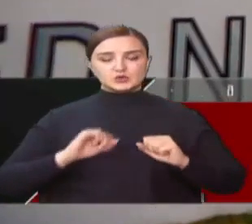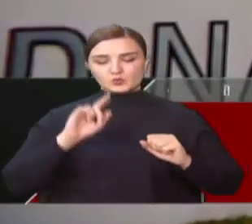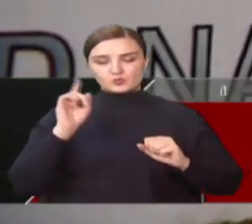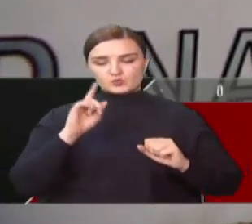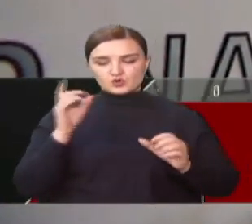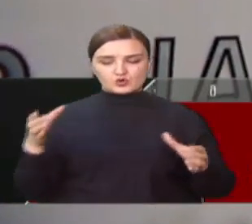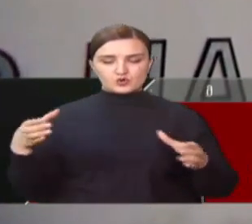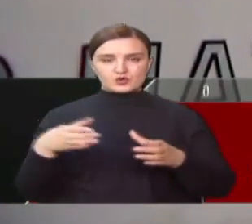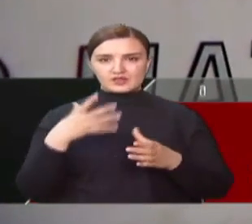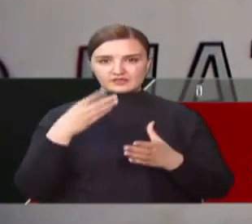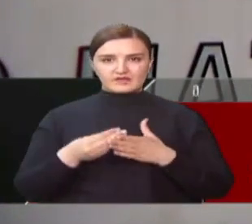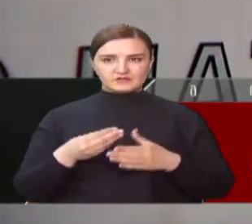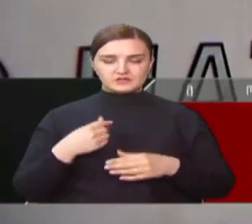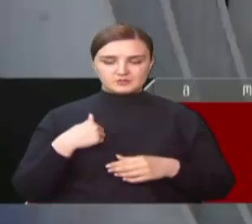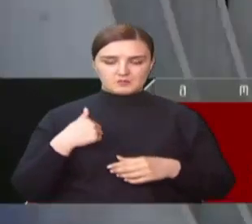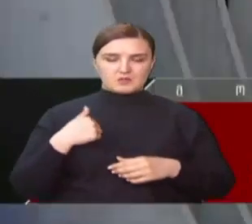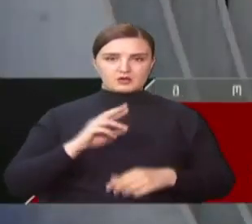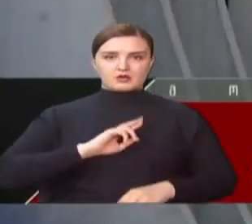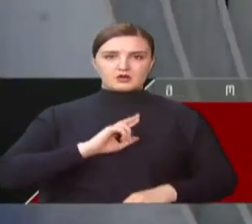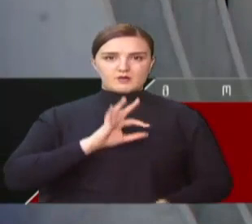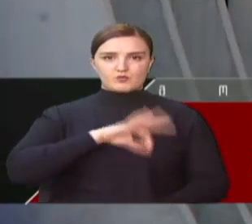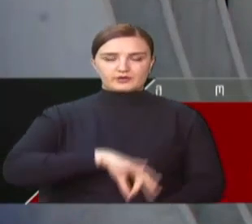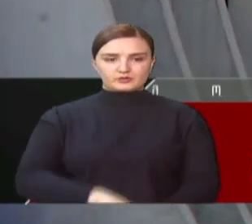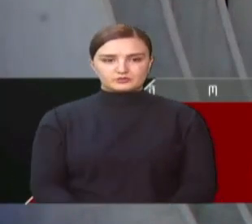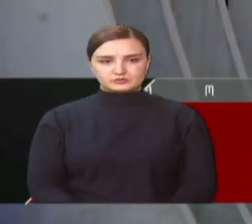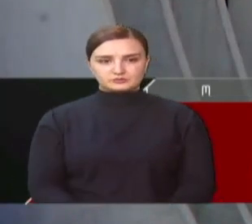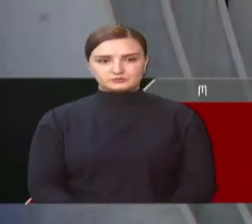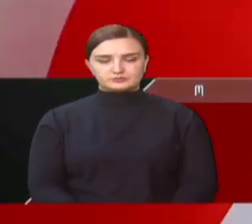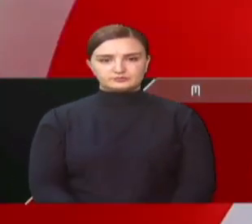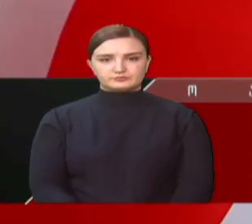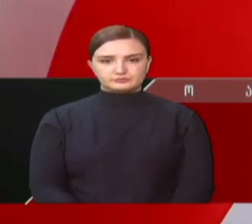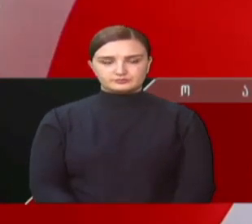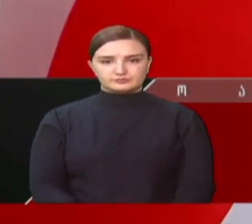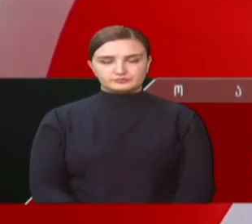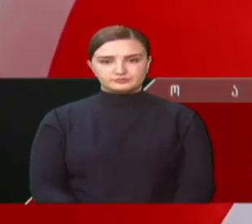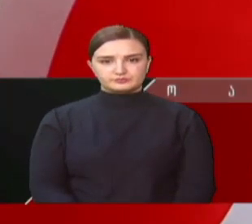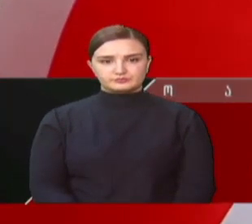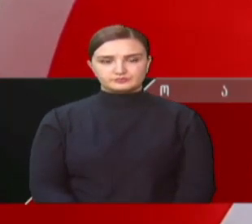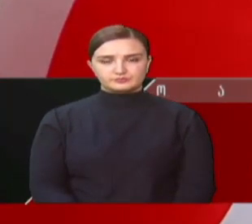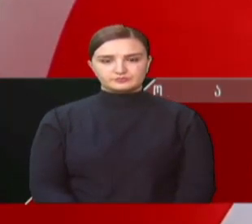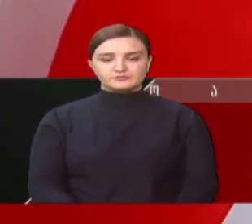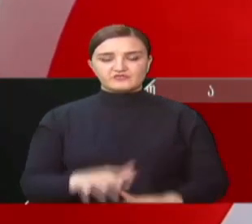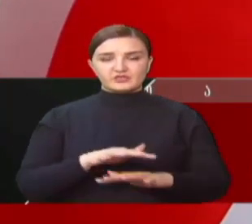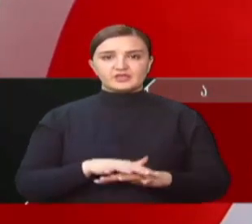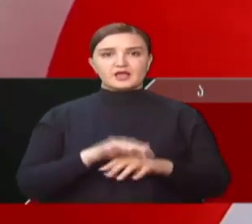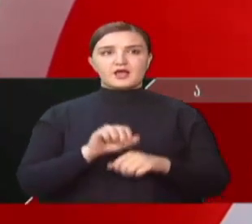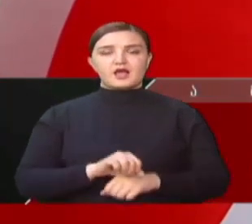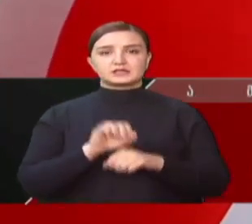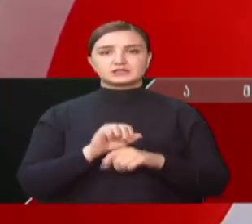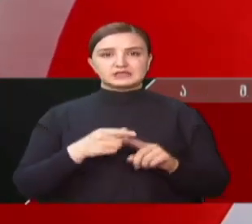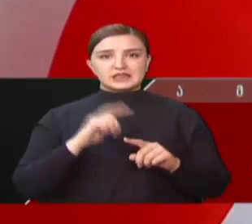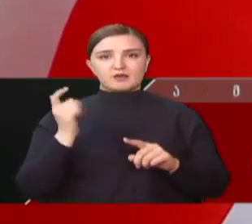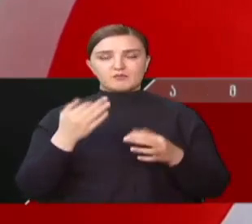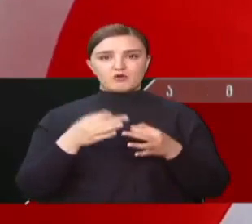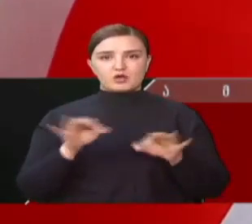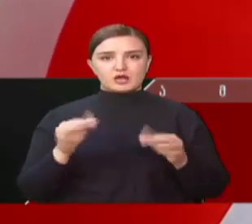ახალგაზრდების პროტესტი თავის სასარგებლოდ გამოიყენოს. Acția este aris ceaule privat democrație, certitudine, ștolovani forma de cola